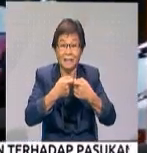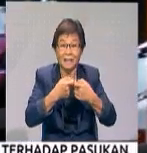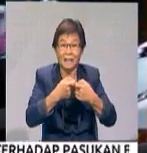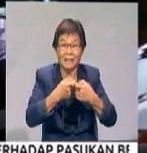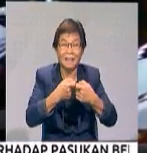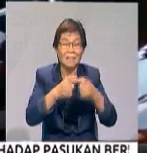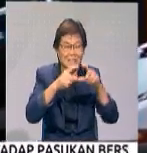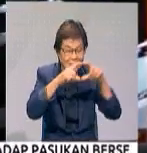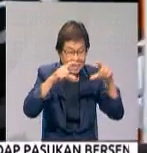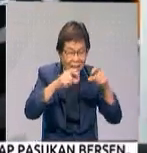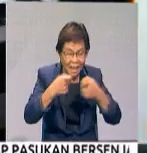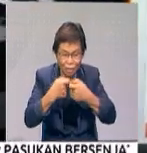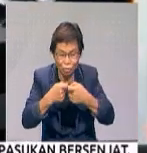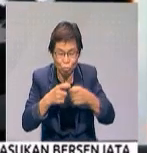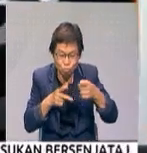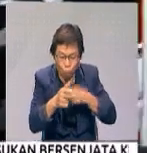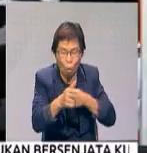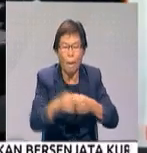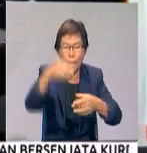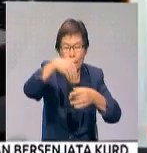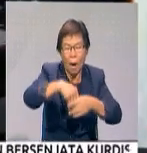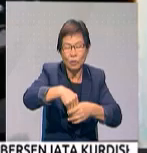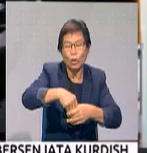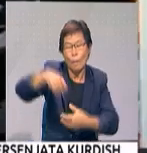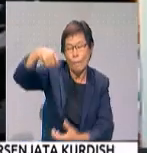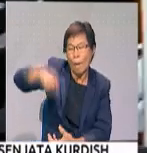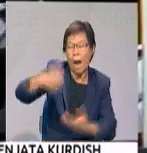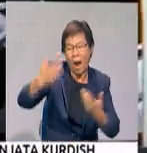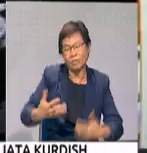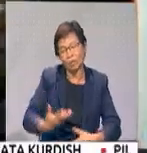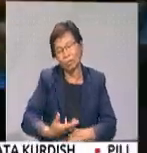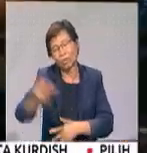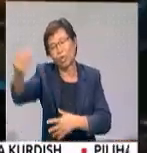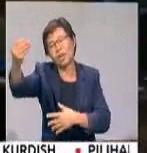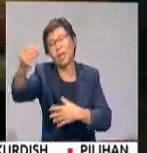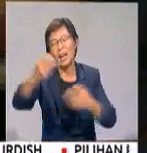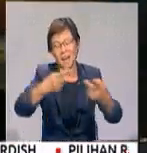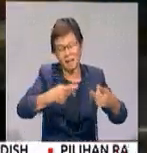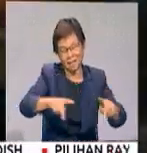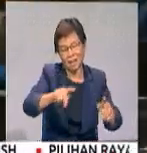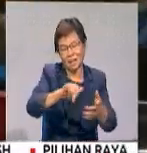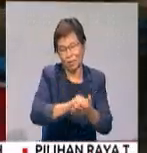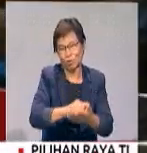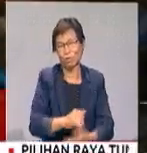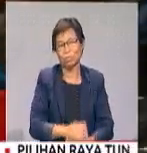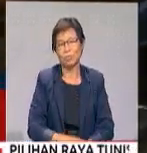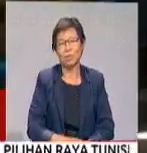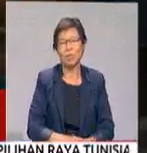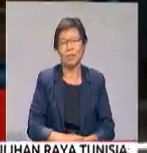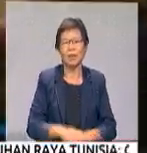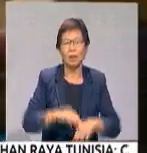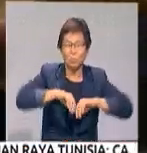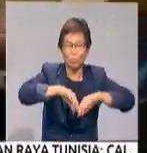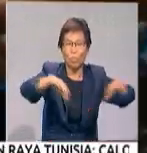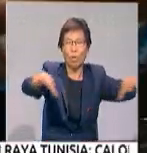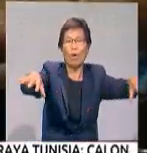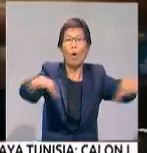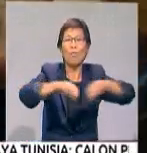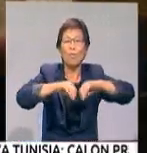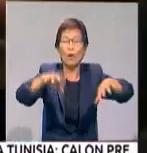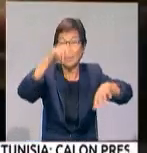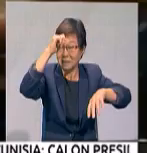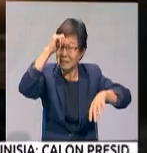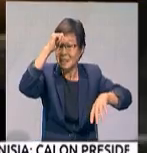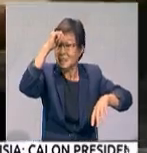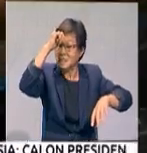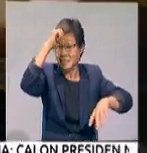tersebut. Pasangan ini memasukkan kasut itu ke dalam beg sebelum meninggalkan butik itu. Kisah tular di Davangere, India ini